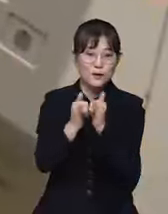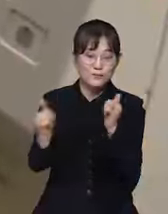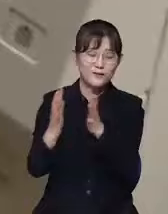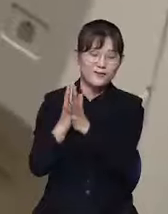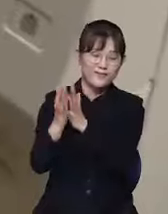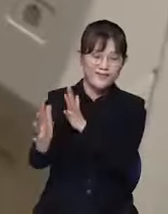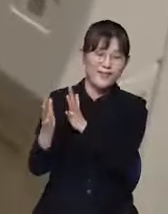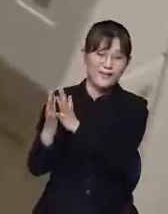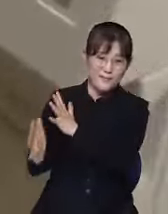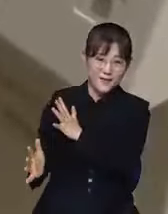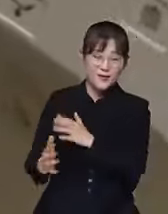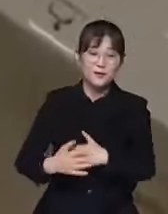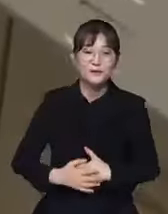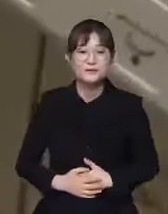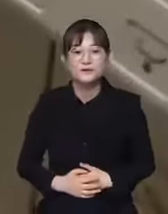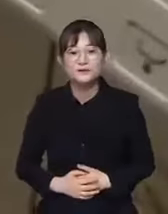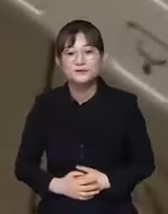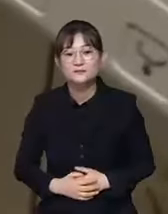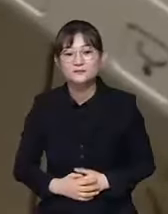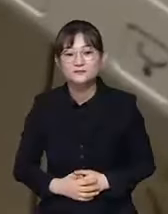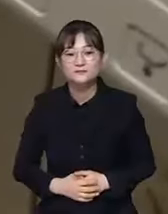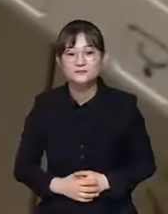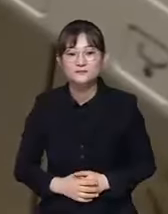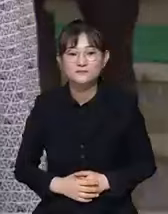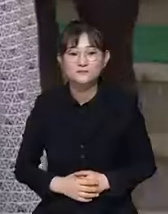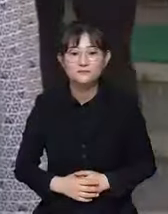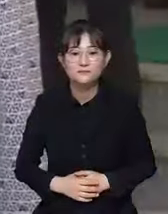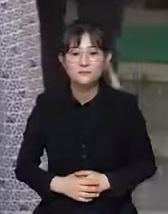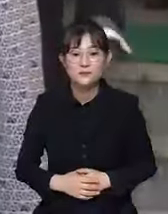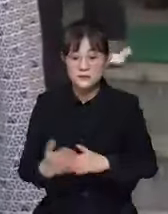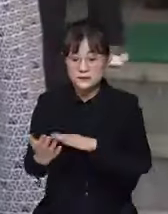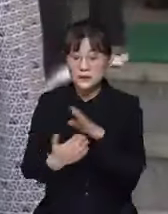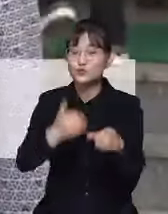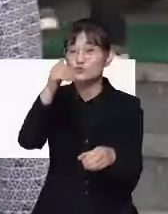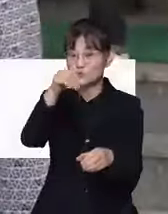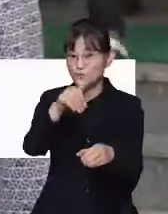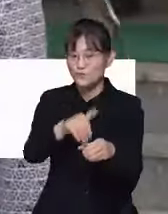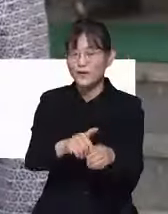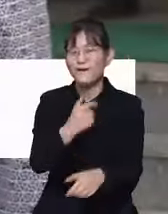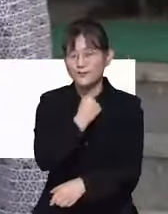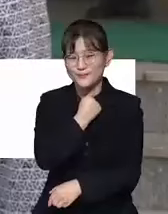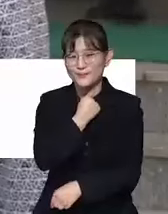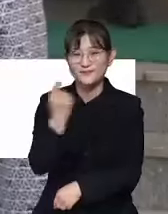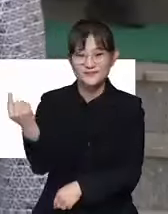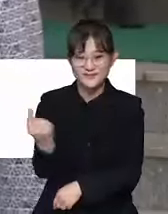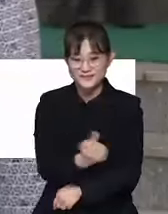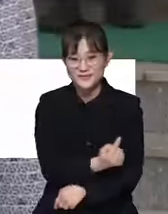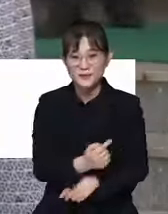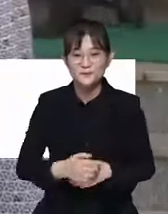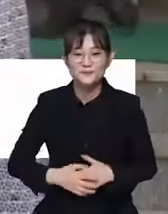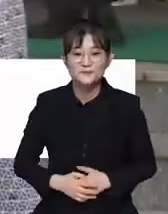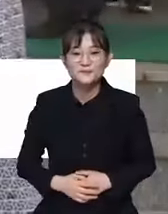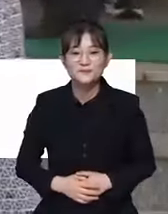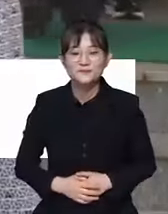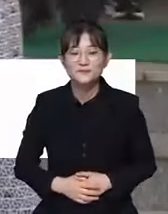시민들로 긴 줄이 늘어섰습니다 화전 투표 하고